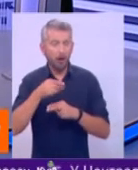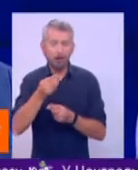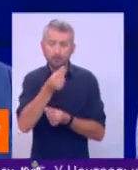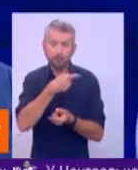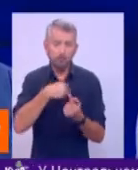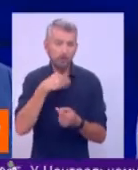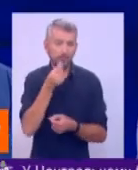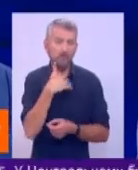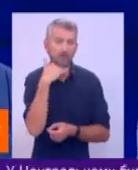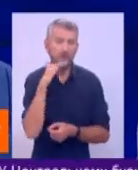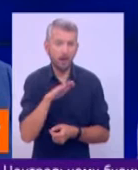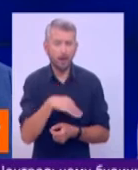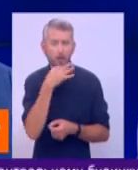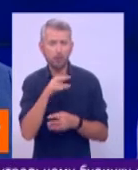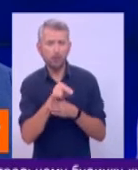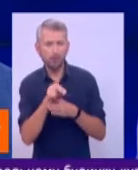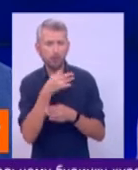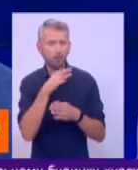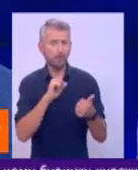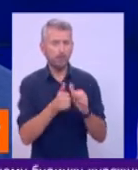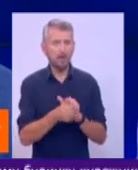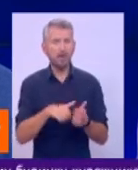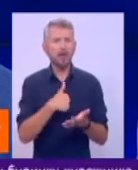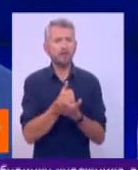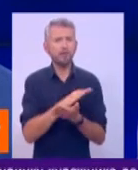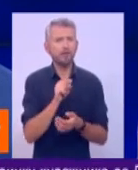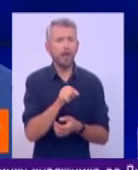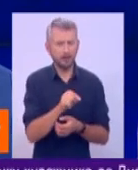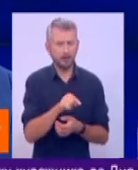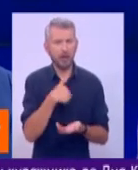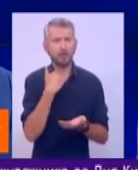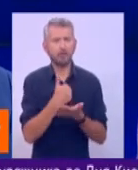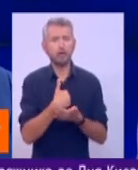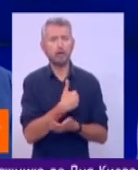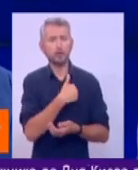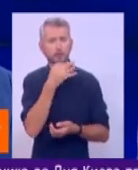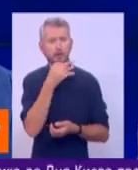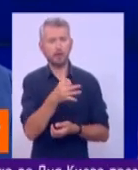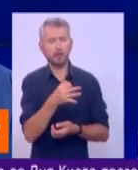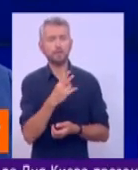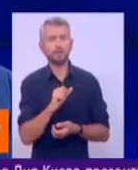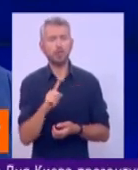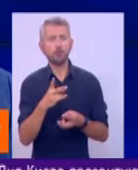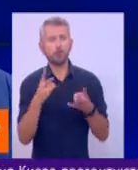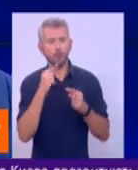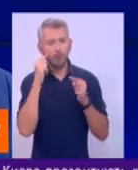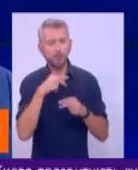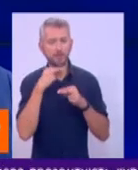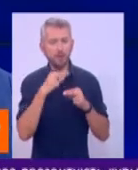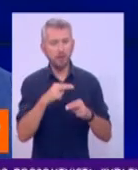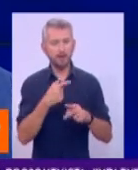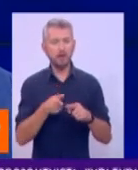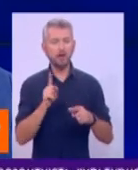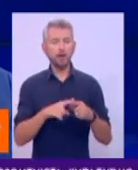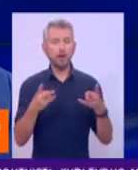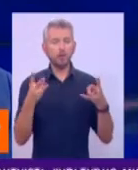любой ремонт, любые замены. Основное не это, понимаете, основное я хочу сказать, на что нужно обратить внимание,